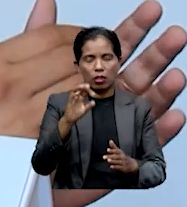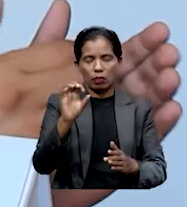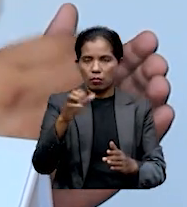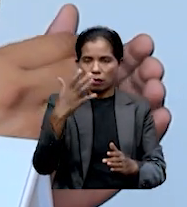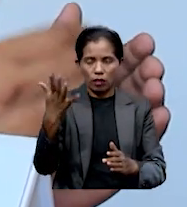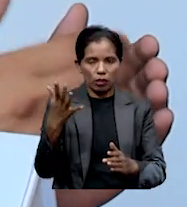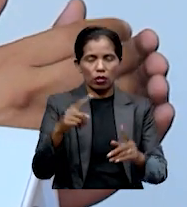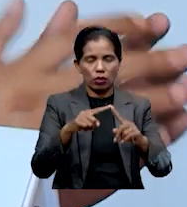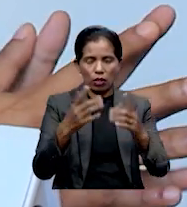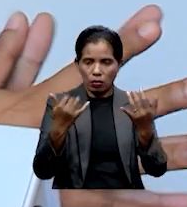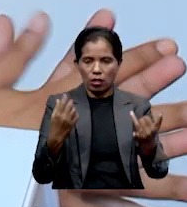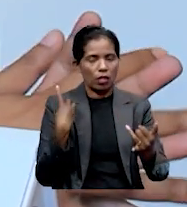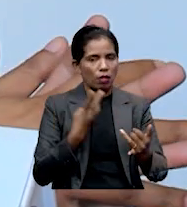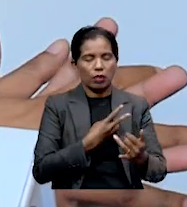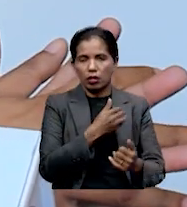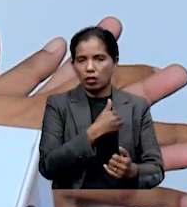sedau hatin numru